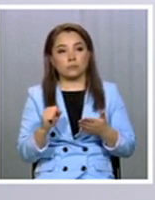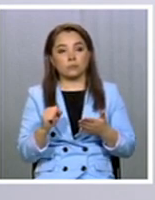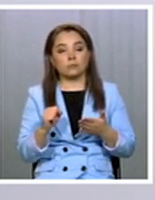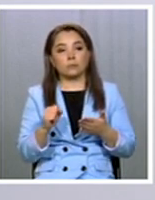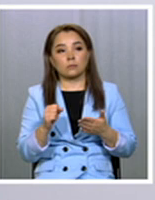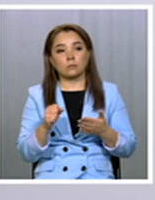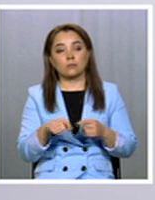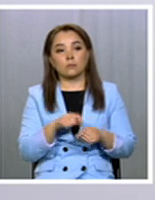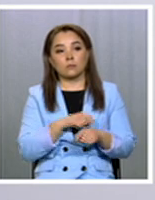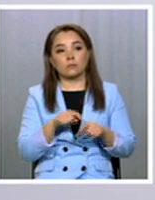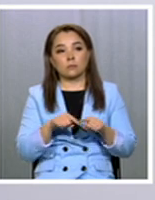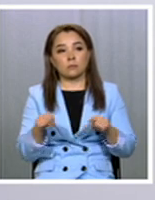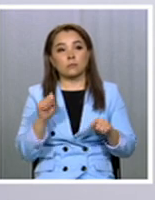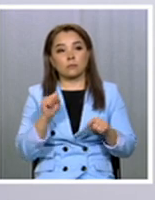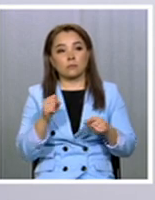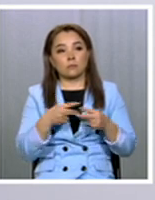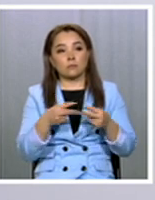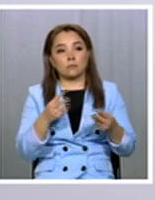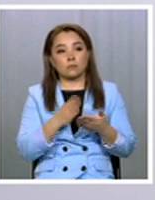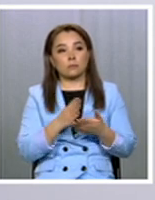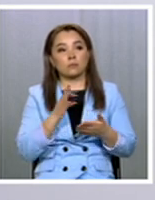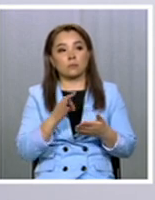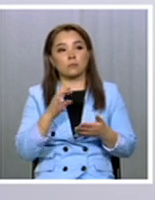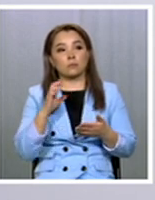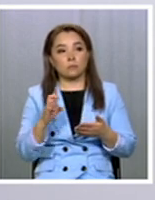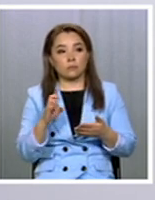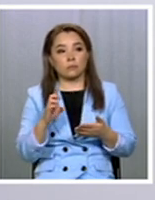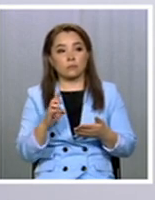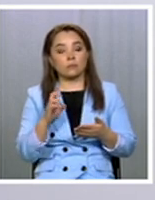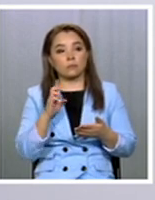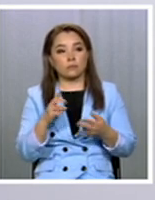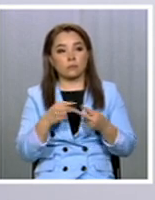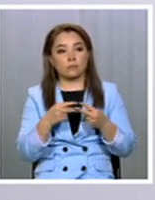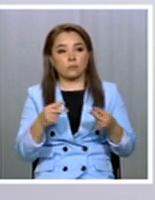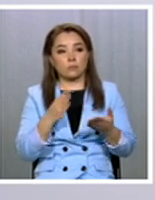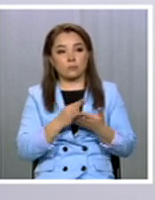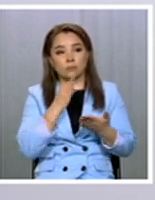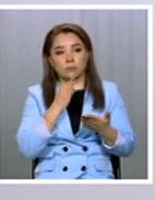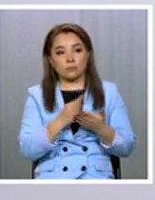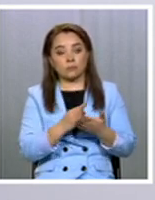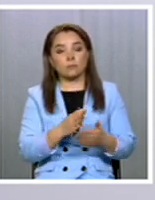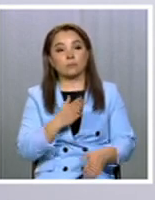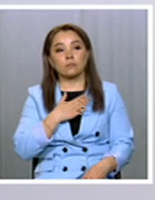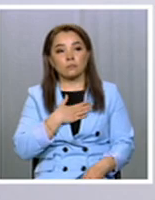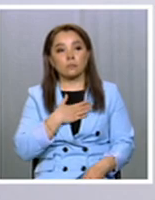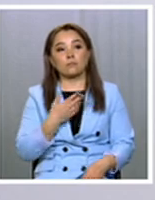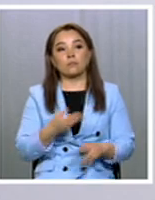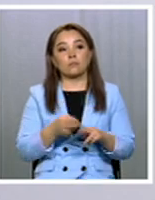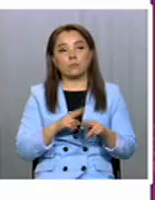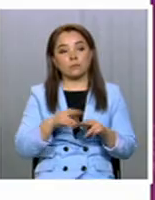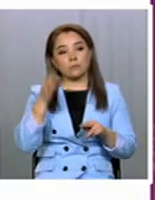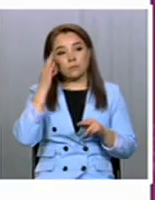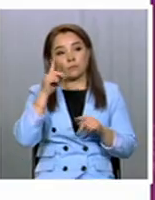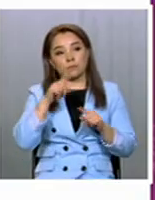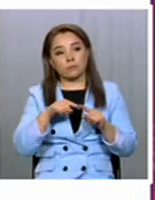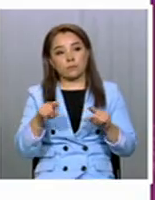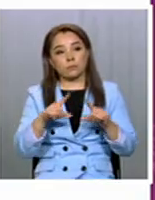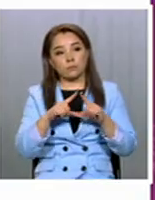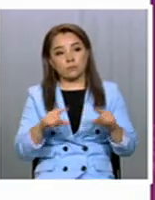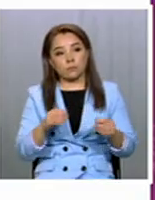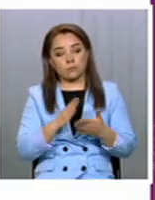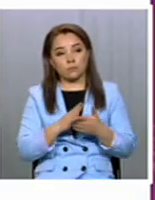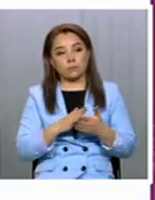ұзындығы А-ға тең. ОБ Б-ға тең. Бізге осы тік бұрышты үш бұрыштың